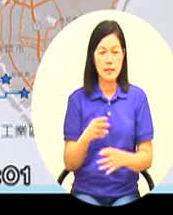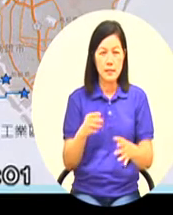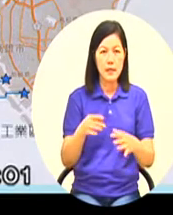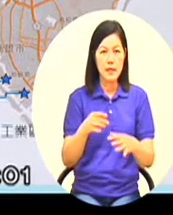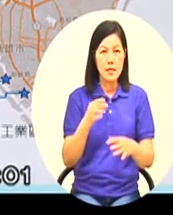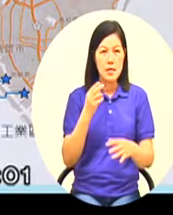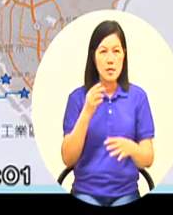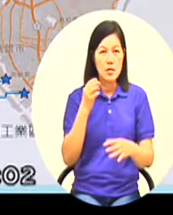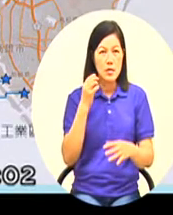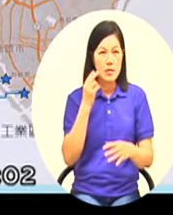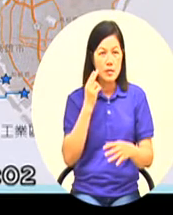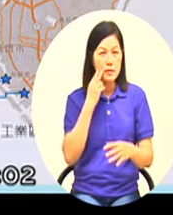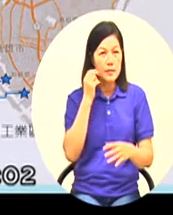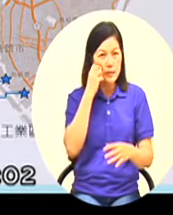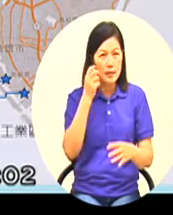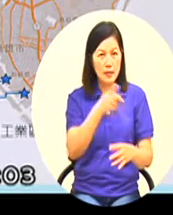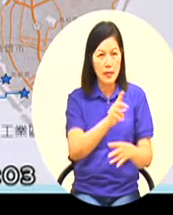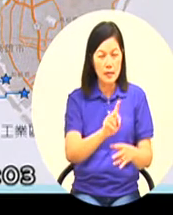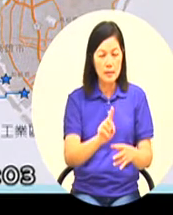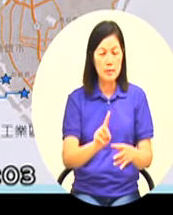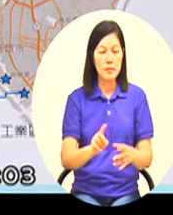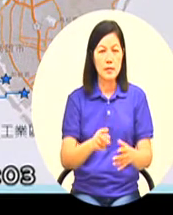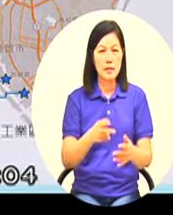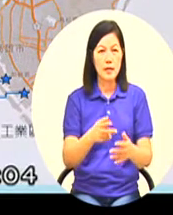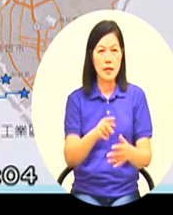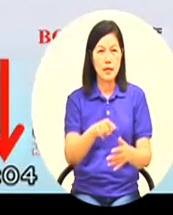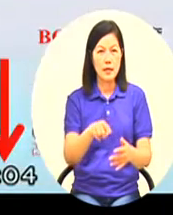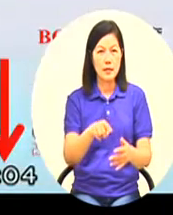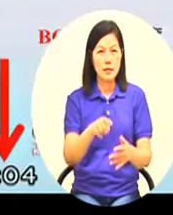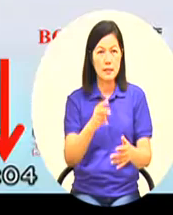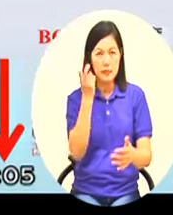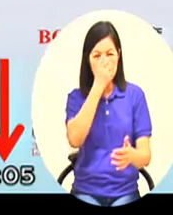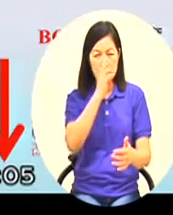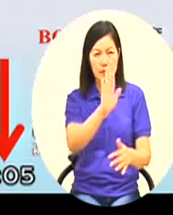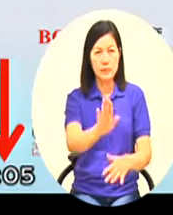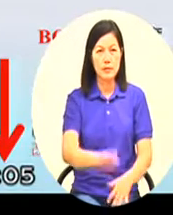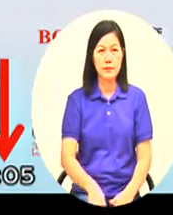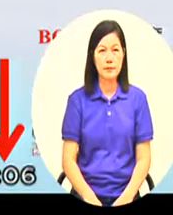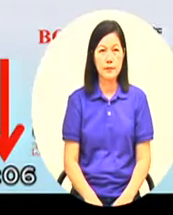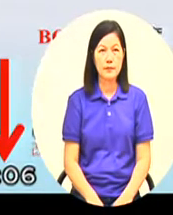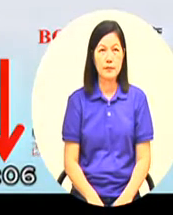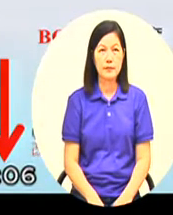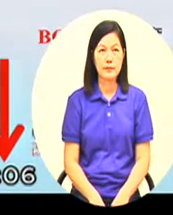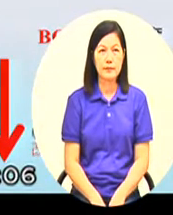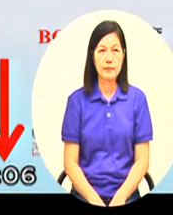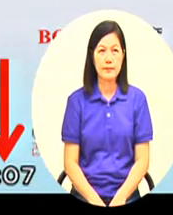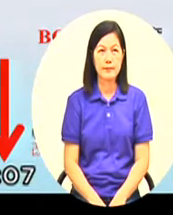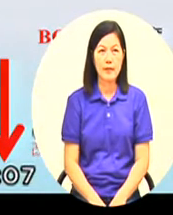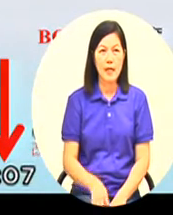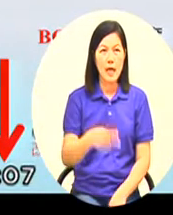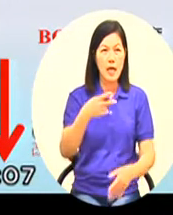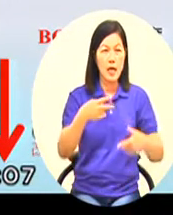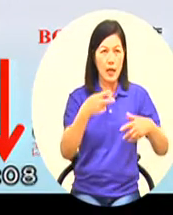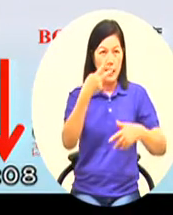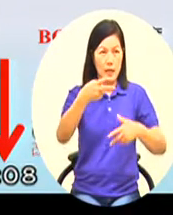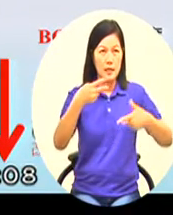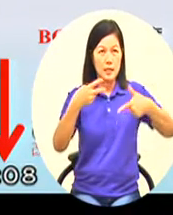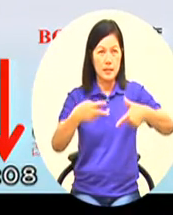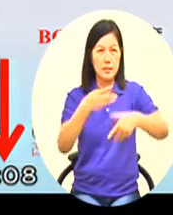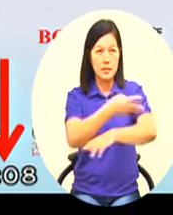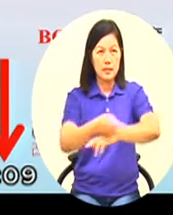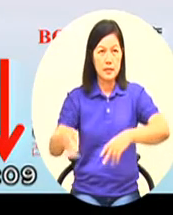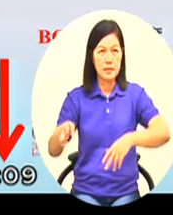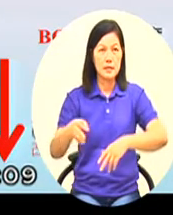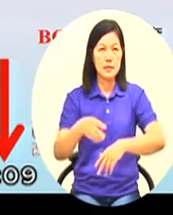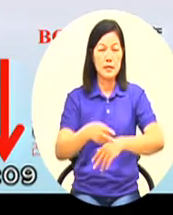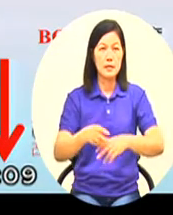业的一个稽查。二仁溪的部分，二仁溪主要的污染源来自畜牧废水，其中以田寮